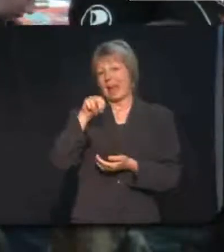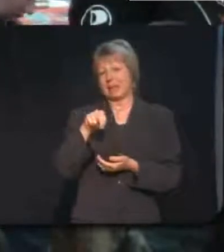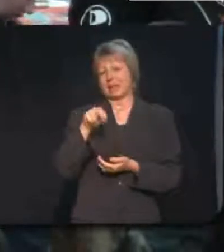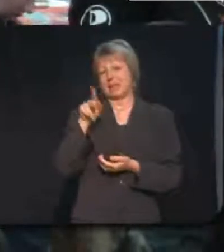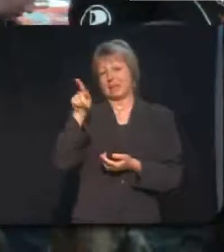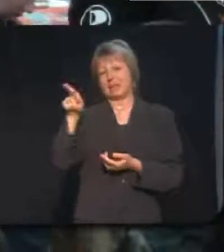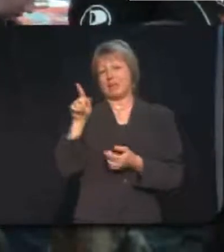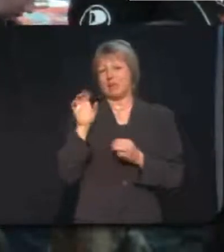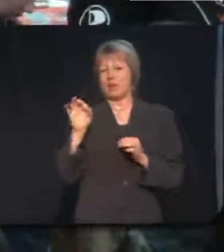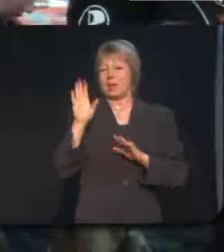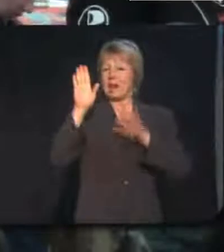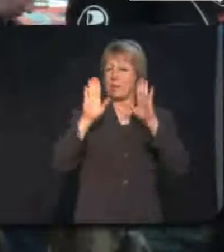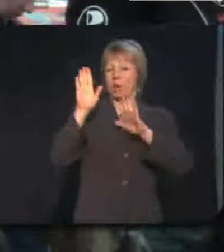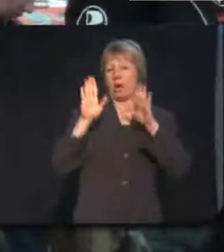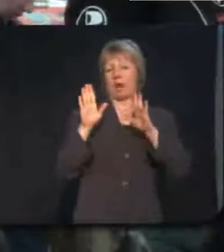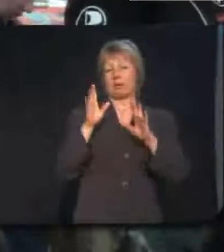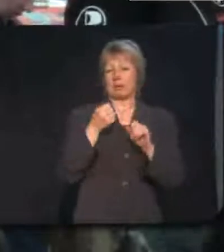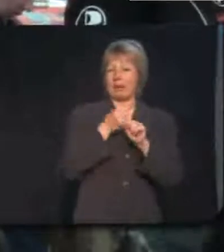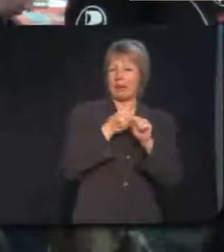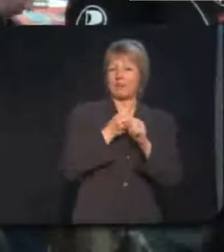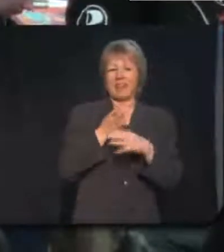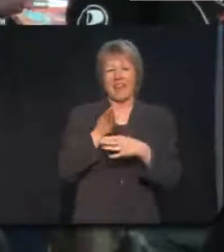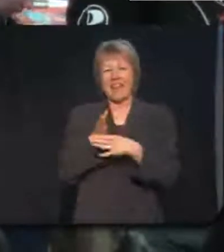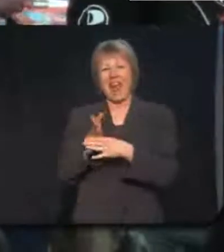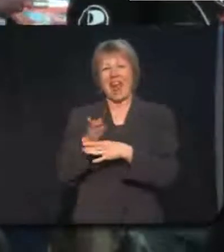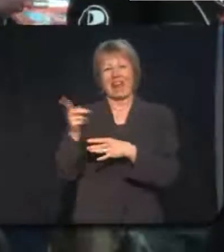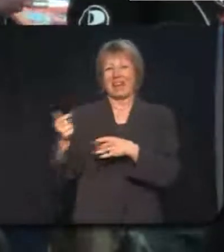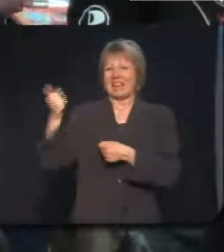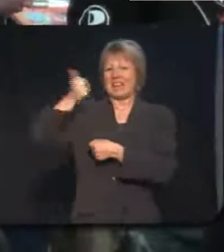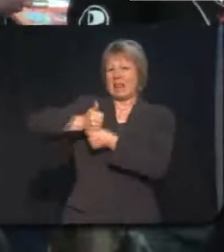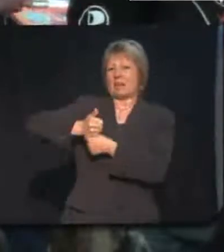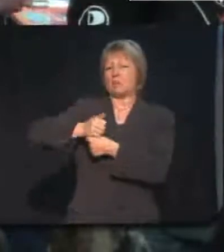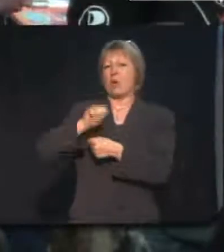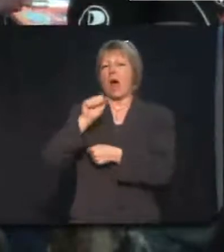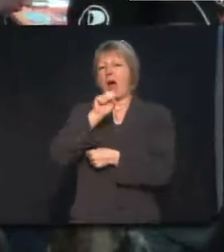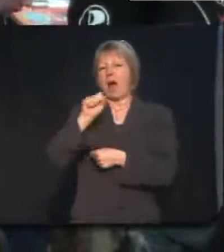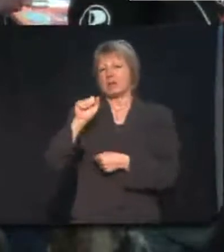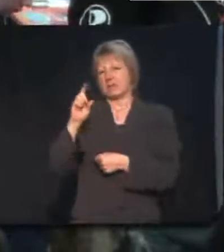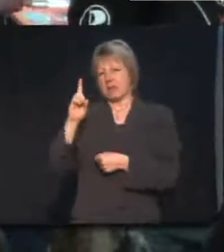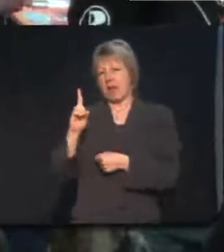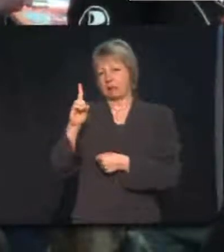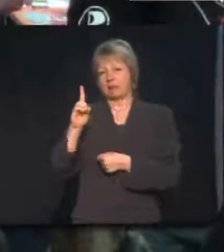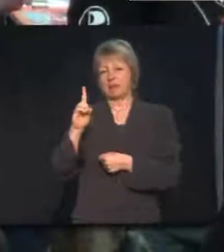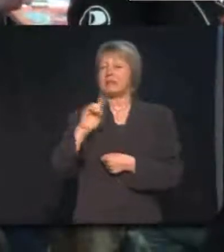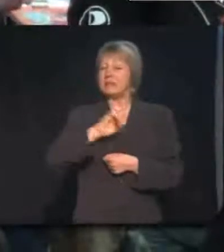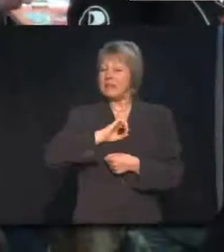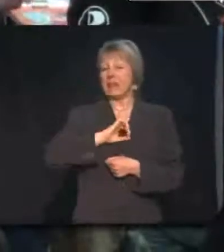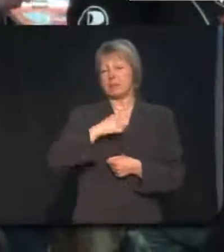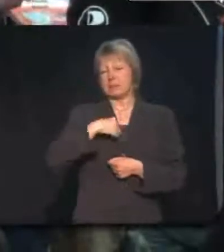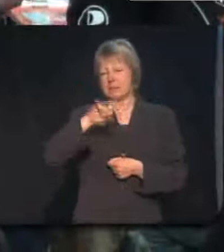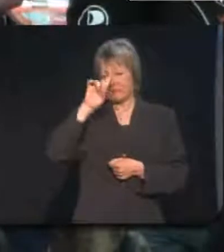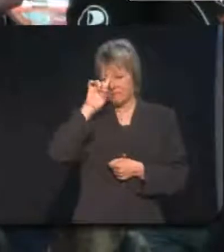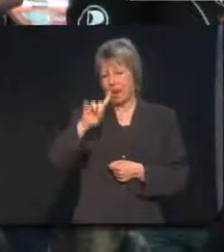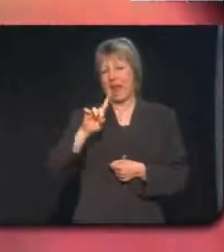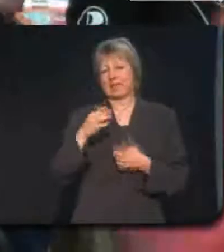Demokraten für gegen die diktatur-ersatz zu kämpfen ich weiß auch was das bedeutet und ihr wie